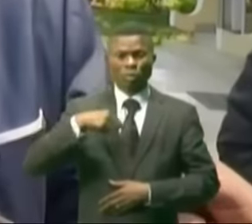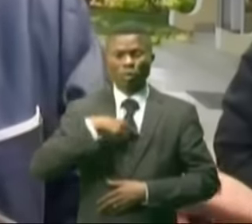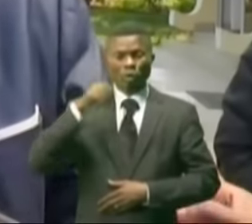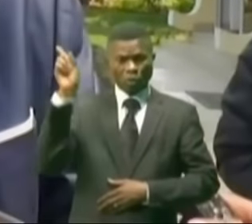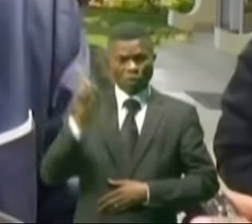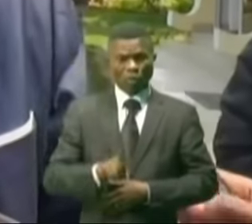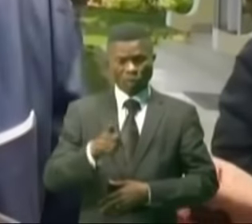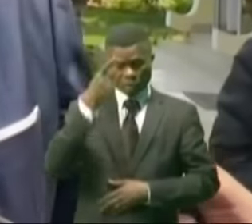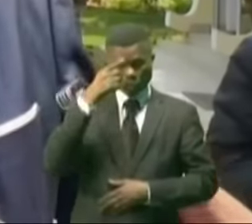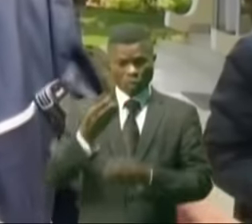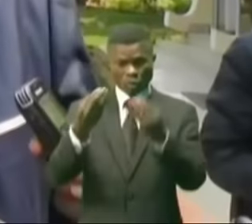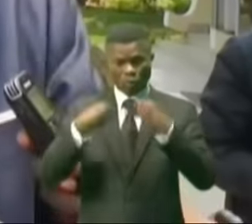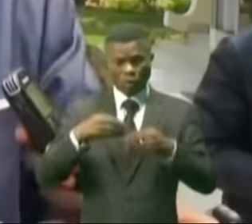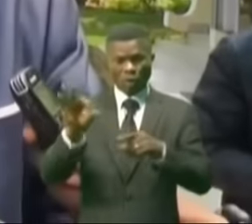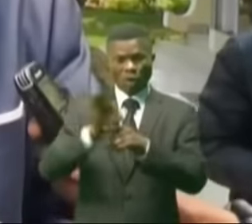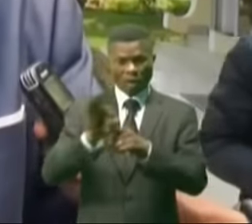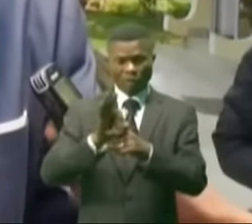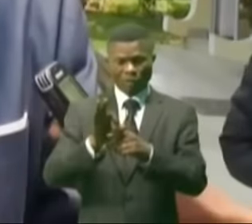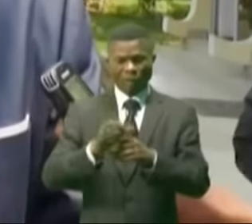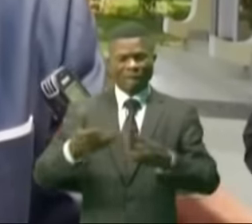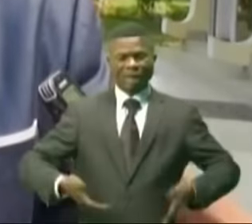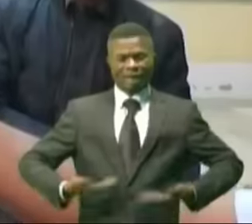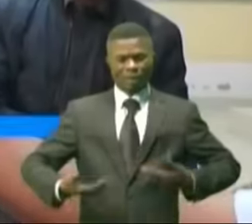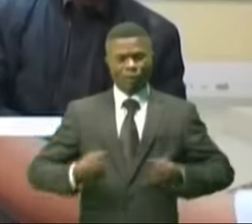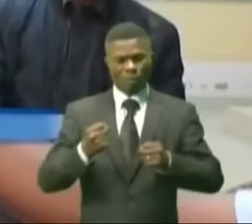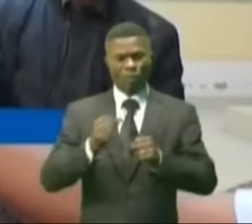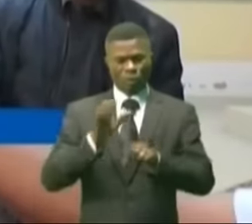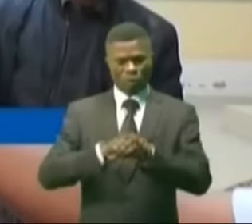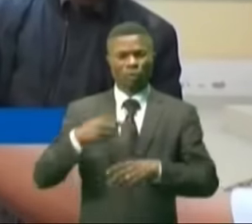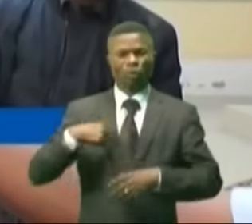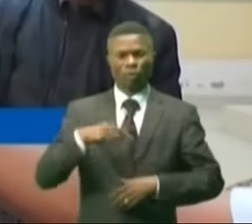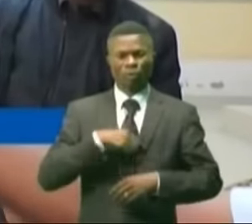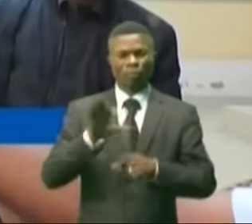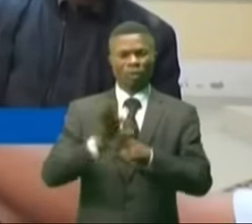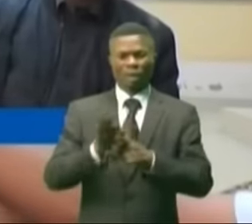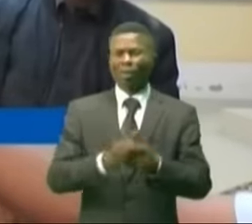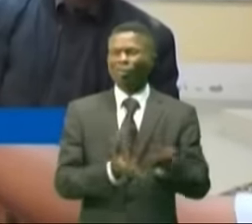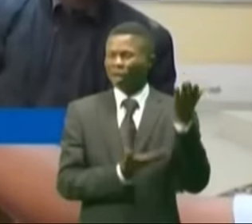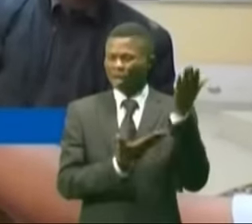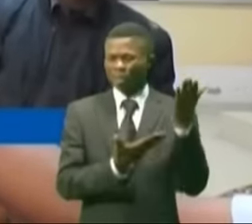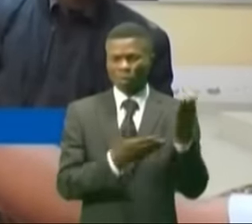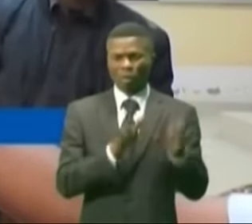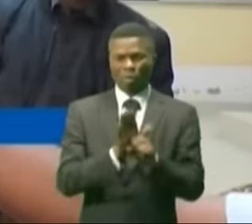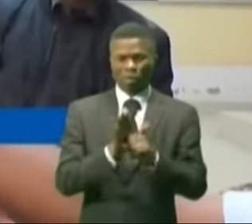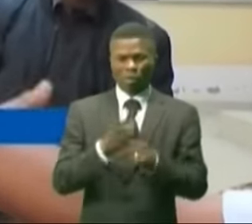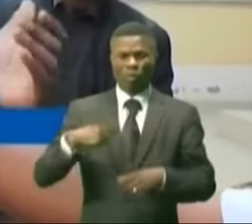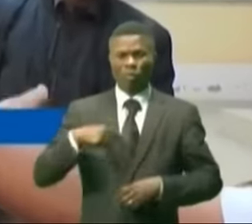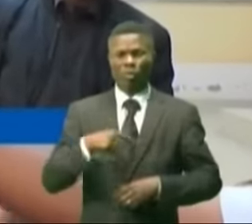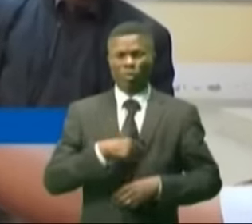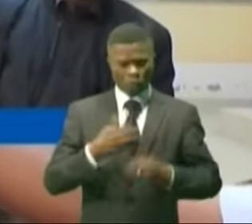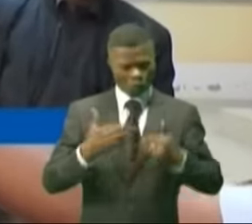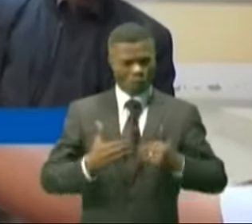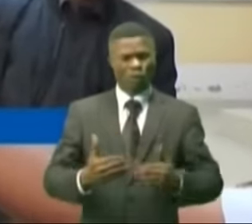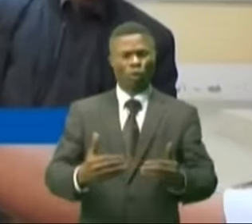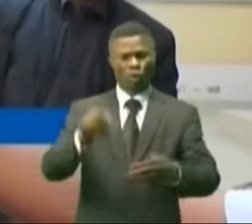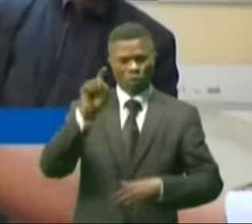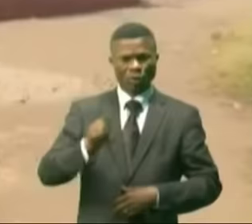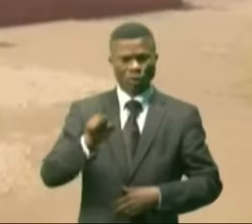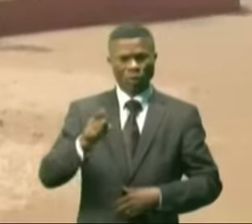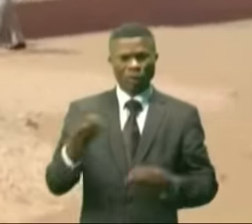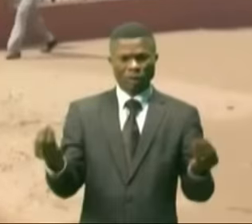pour nous former, c'est un sentiment de grande joie. C'est une formation continue. Et qui quitte, c'est là où nous